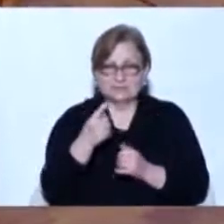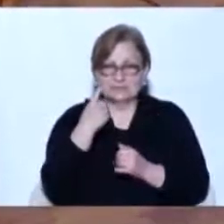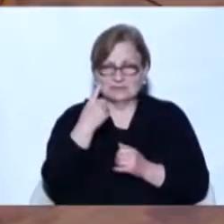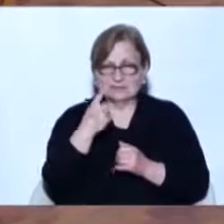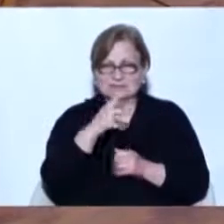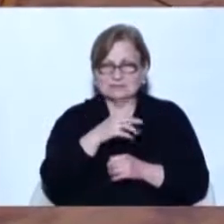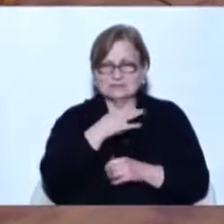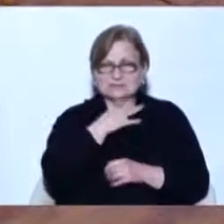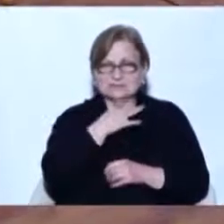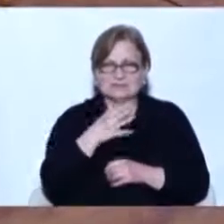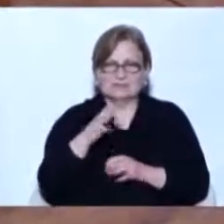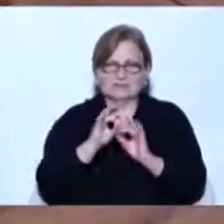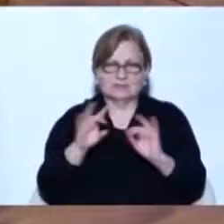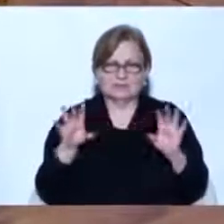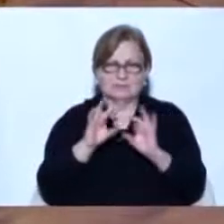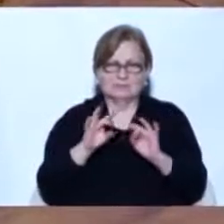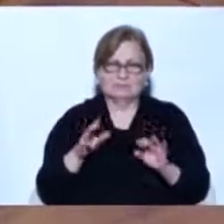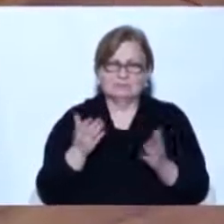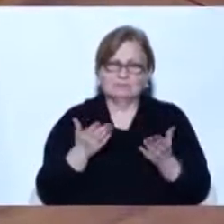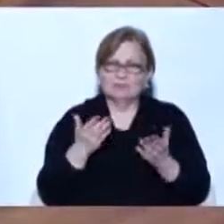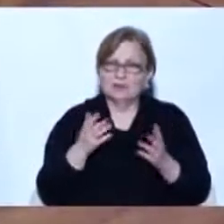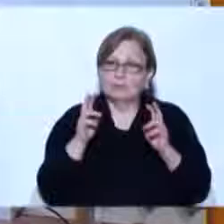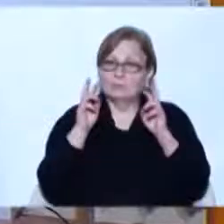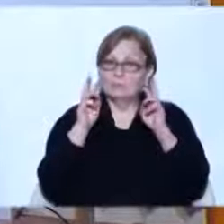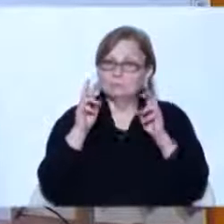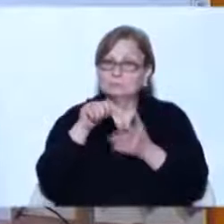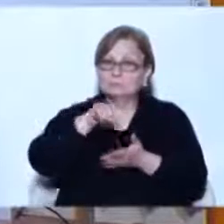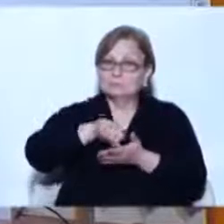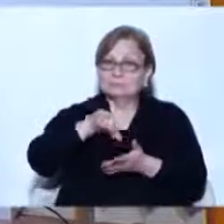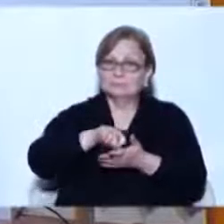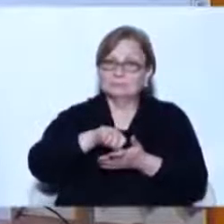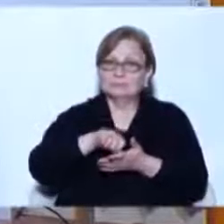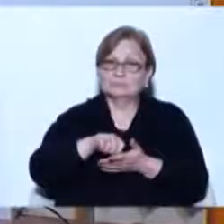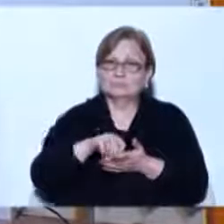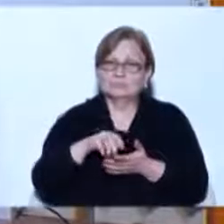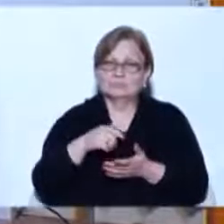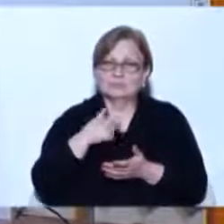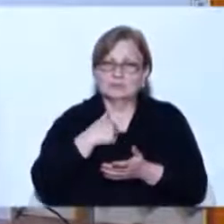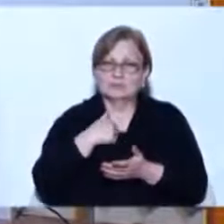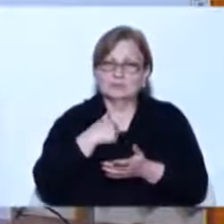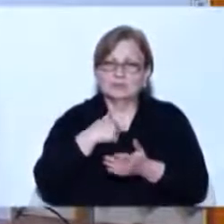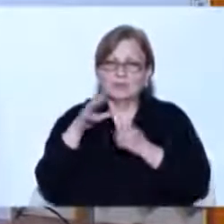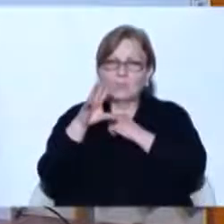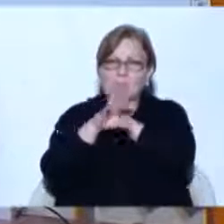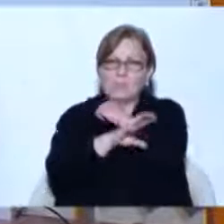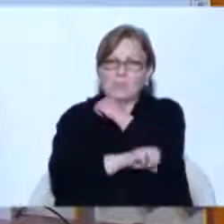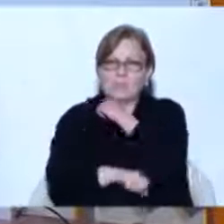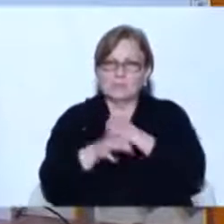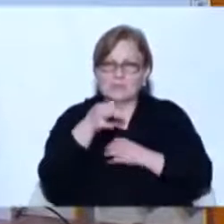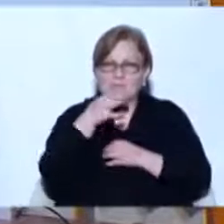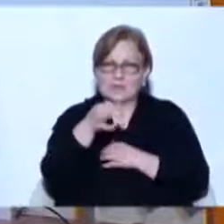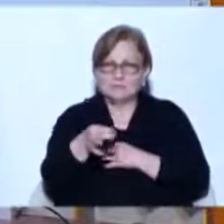ძალიან საყვარელი მოთხრობა, რომლის მთავარი პერსონაჟი არის ჩვენი ბოლო გამოცანის